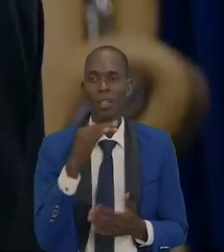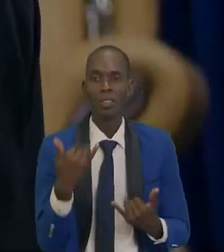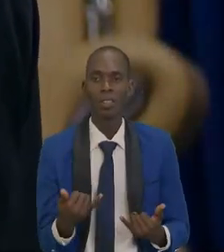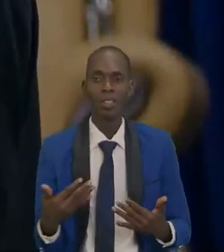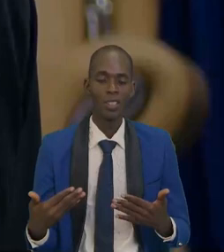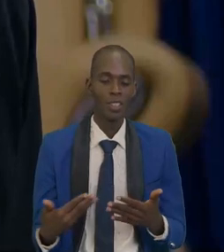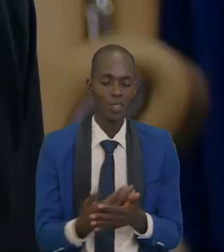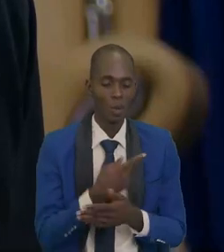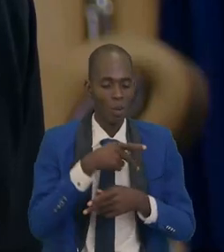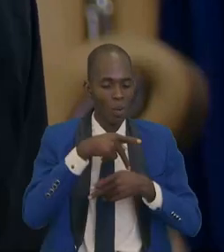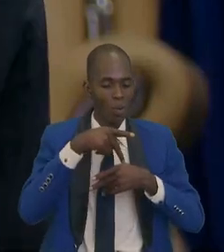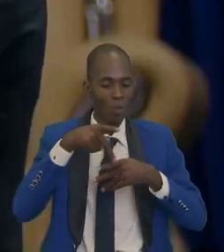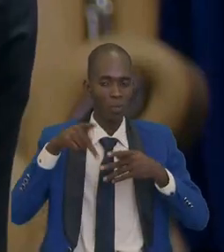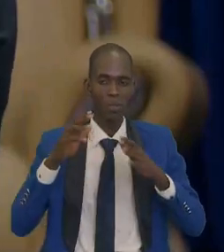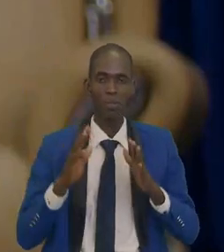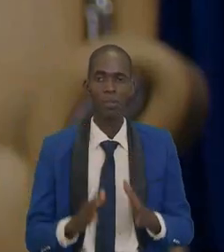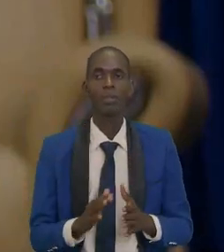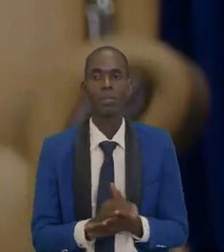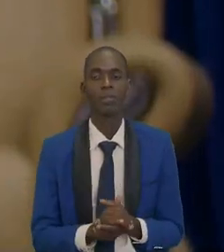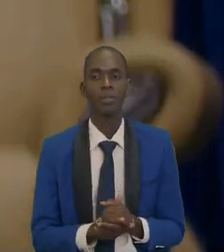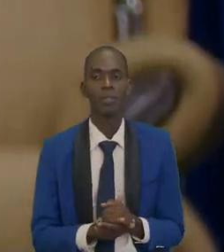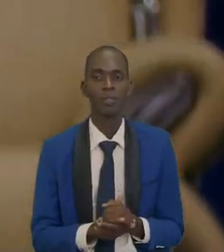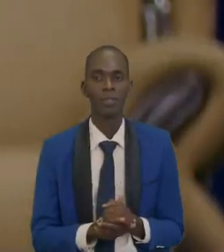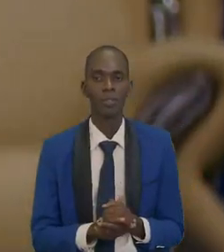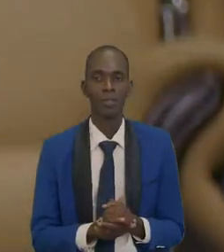un professionnel nouveau.